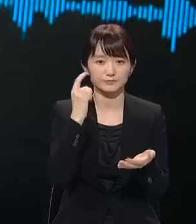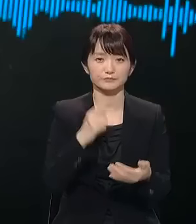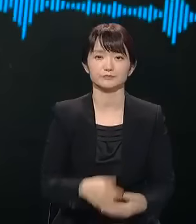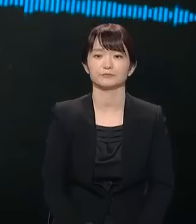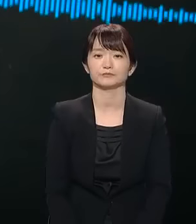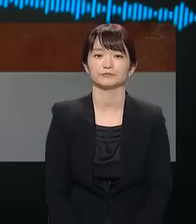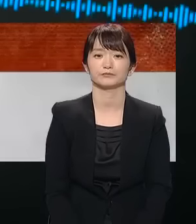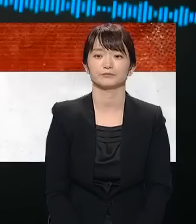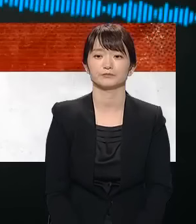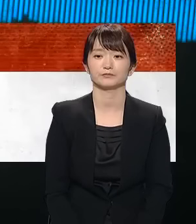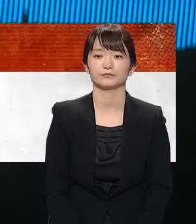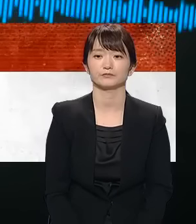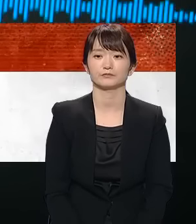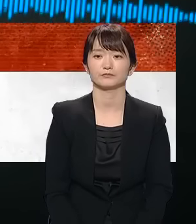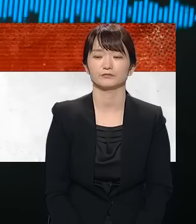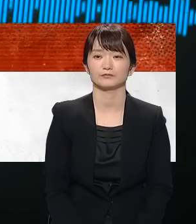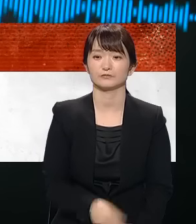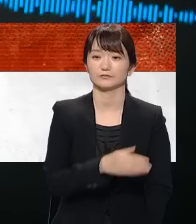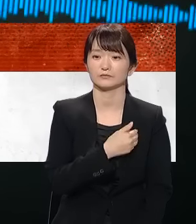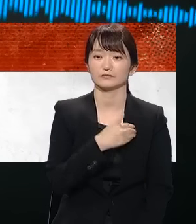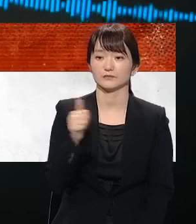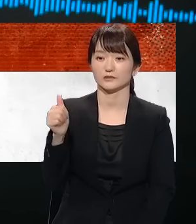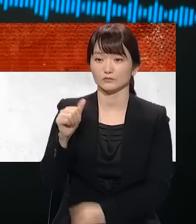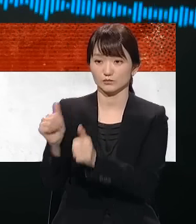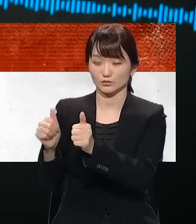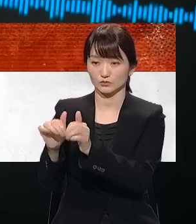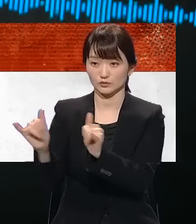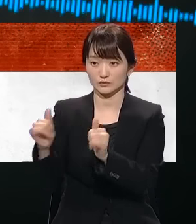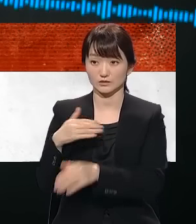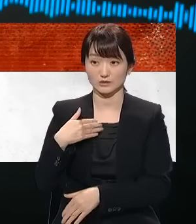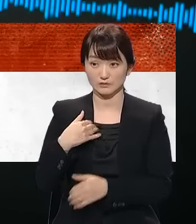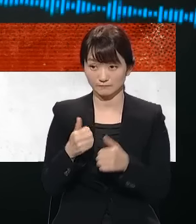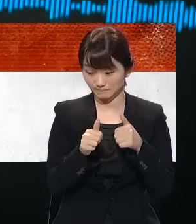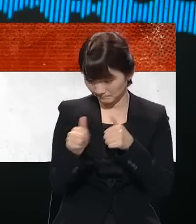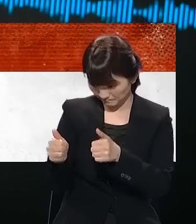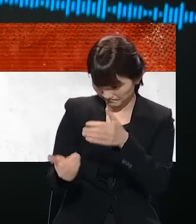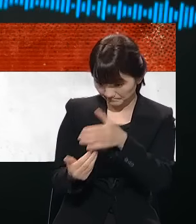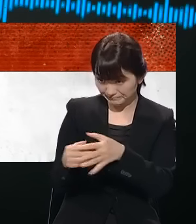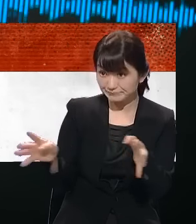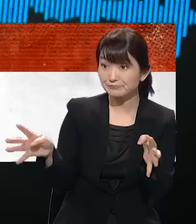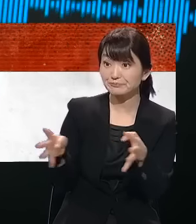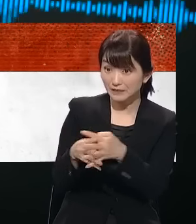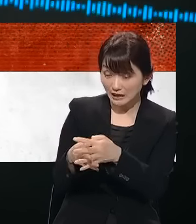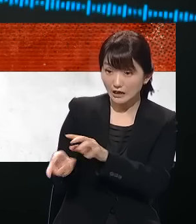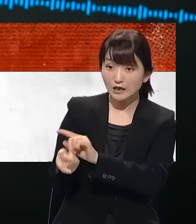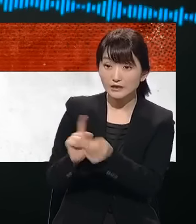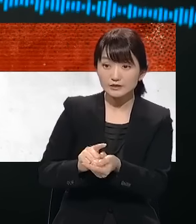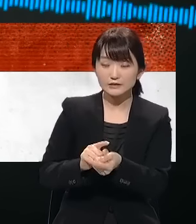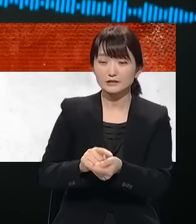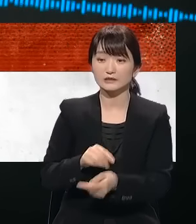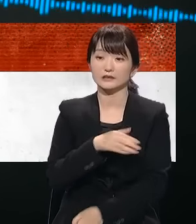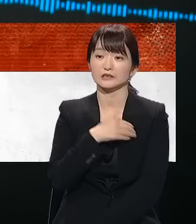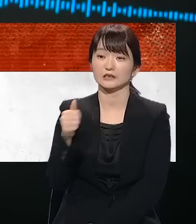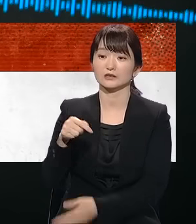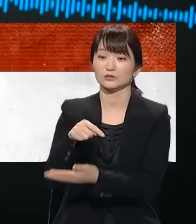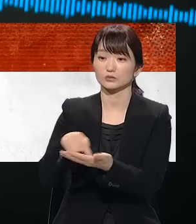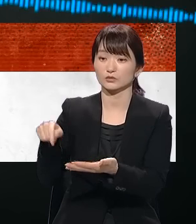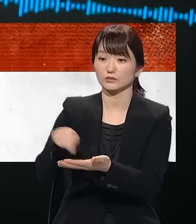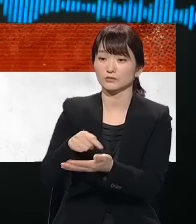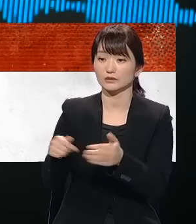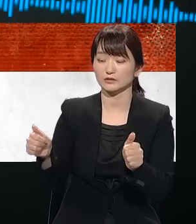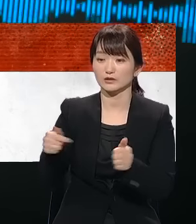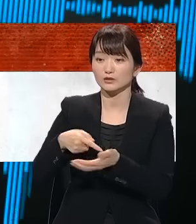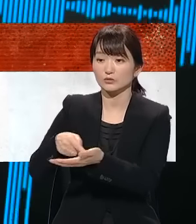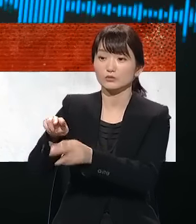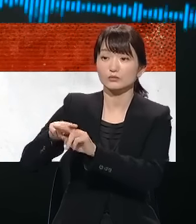들어가시죠 상간남의 변호인이 아 내가 스토킹 사건 합의해 주겠다 대신 상관남 손해 배상 청구를 취하해 달라고 이제